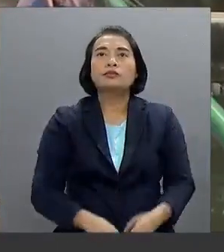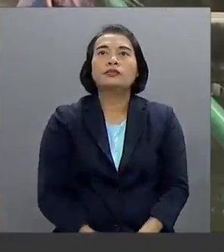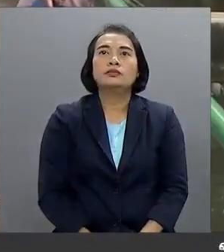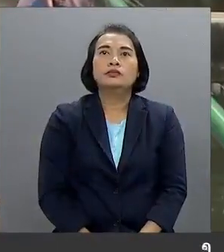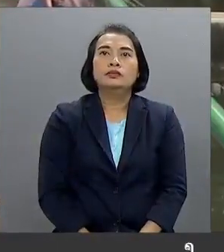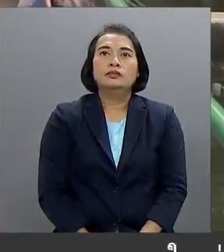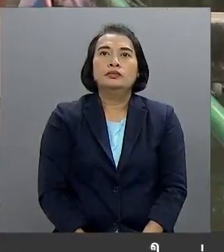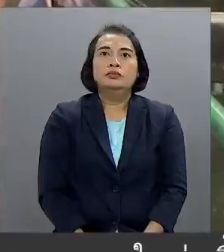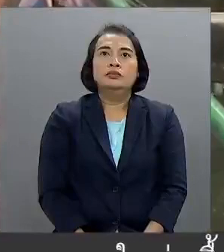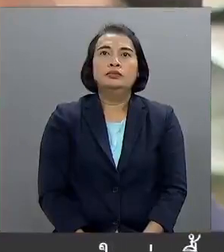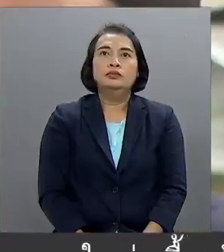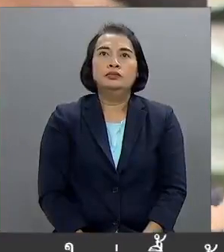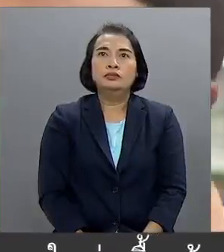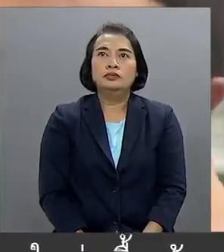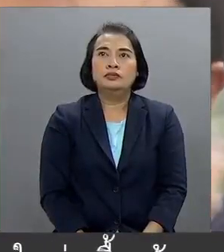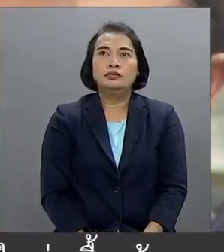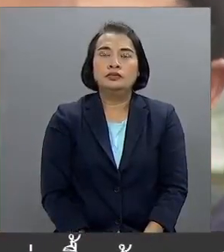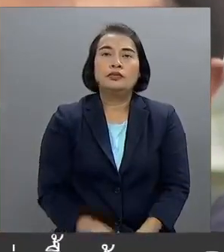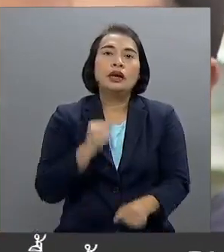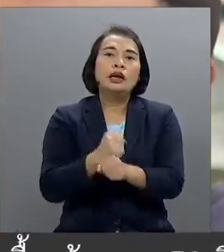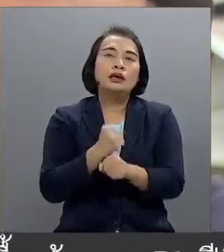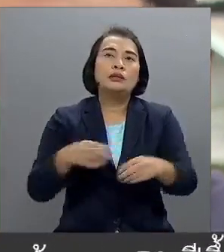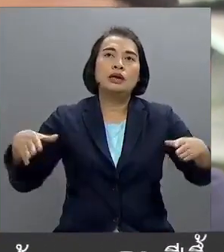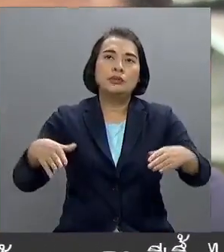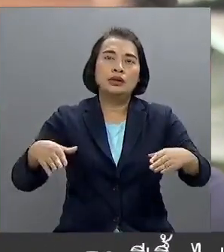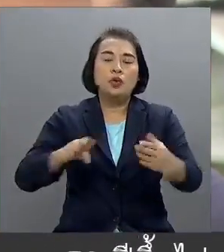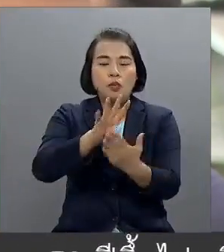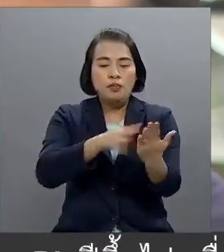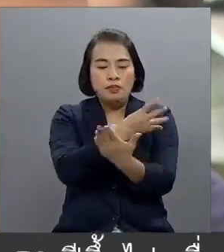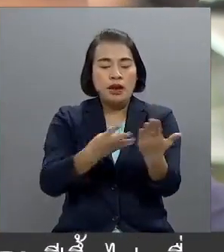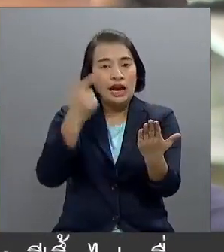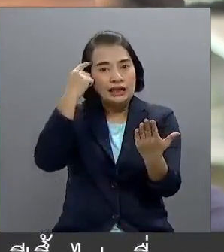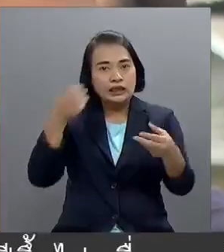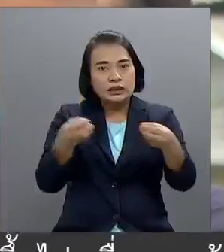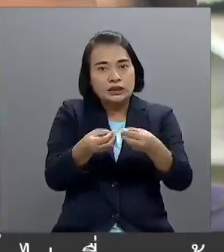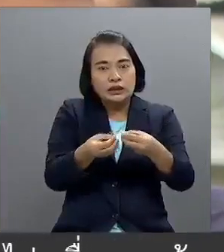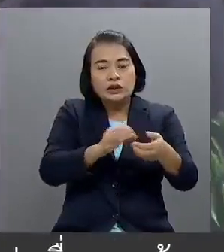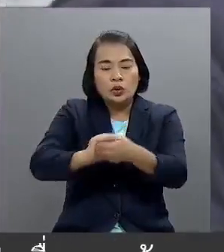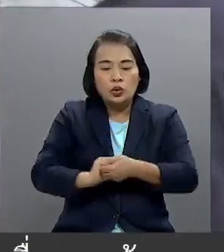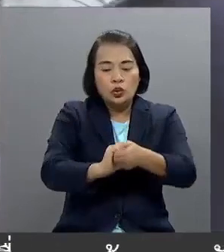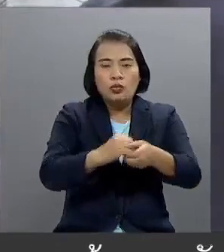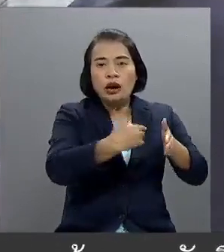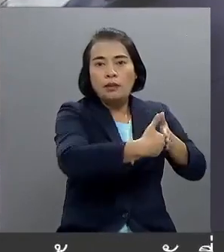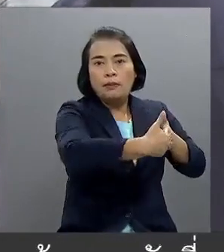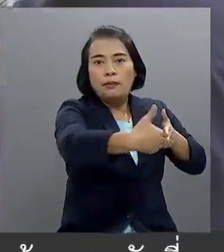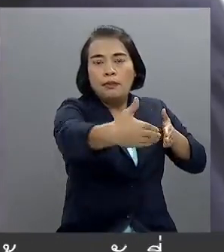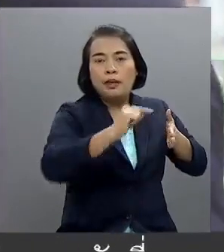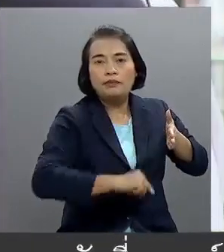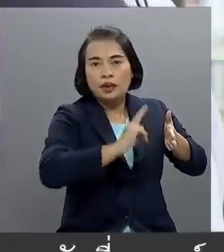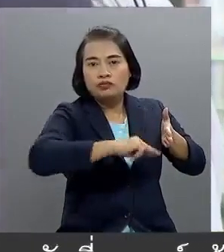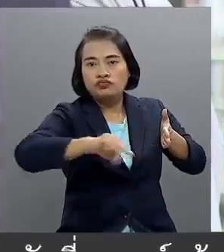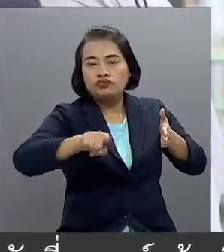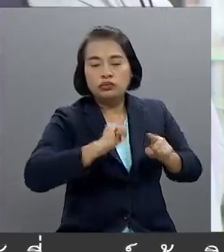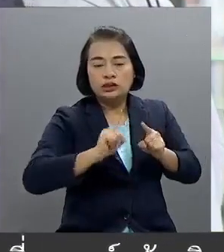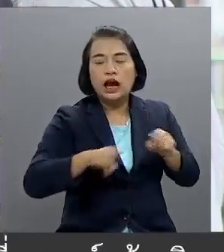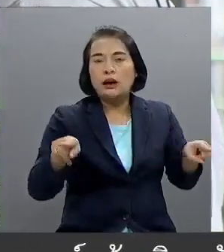การทำงานเป็นทีมวางแผนร่วมกันเพื่อให้สตรีทอาร์ตบนกำแพงยาวไม่แปลกแยกจากกันคือสิ่งที่มวยศิลปินกราฟฟิตี้